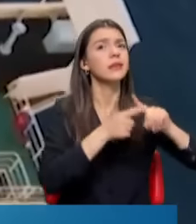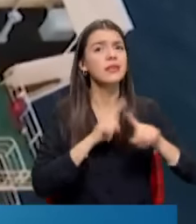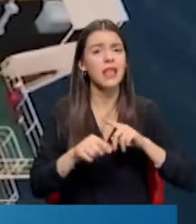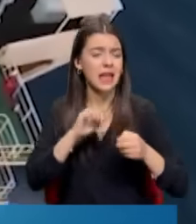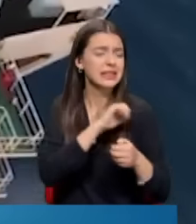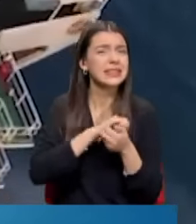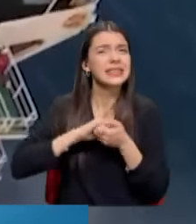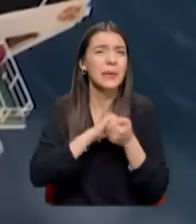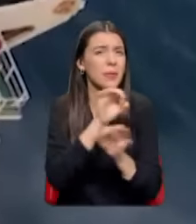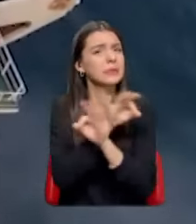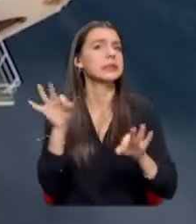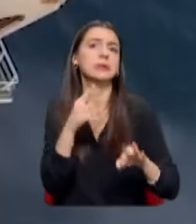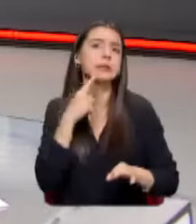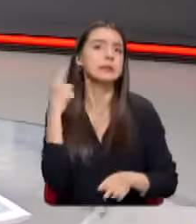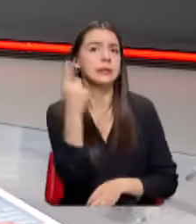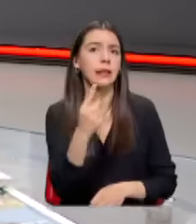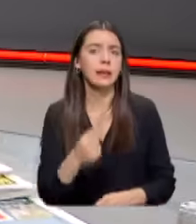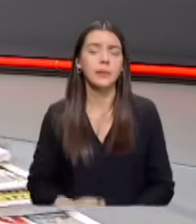samimiyetsizlikle suçluyor.